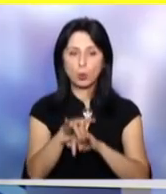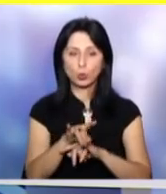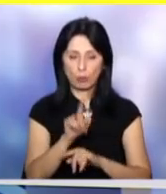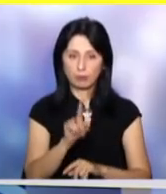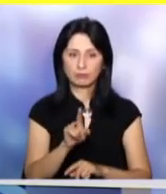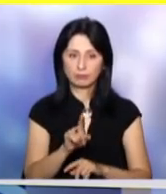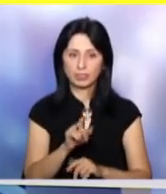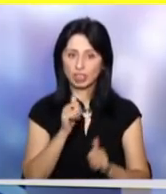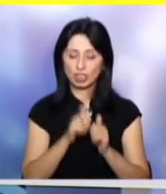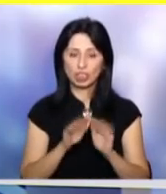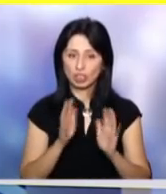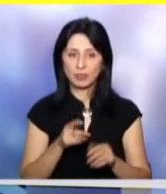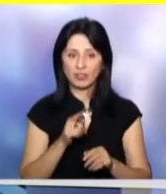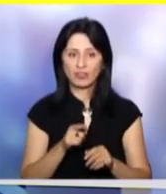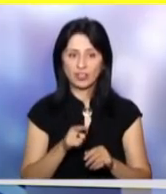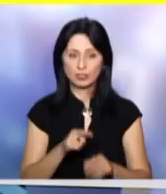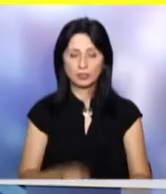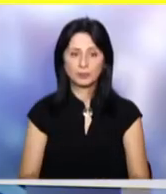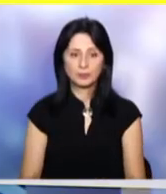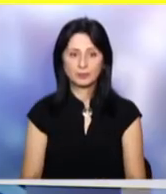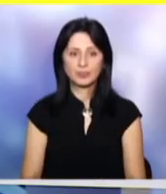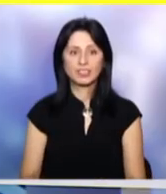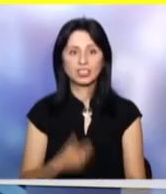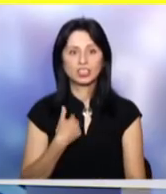მოტყუებაზე, ხშირ შემთხვევაში